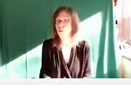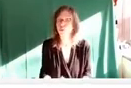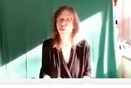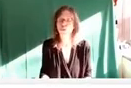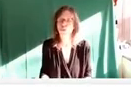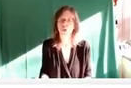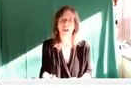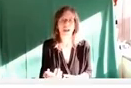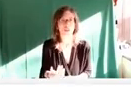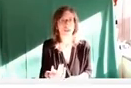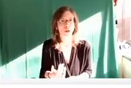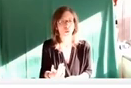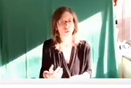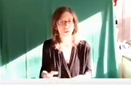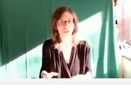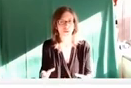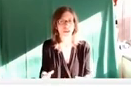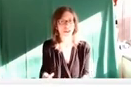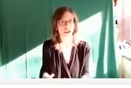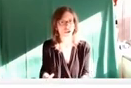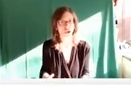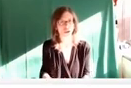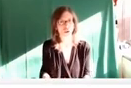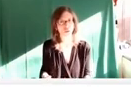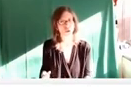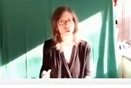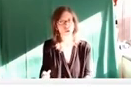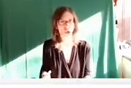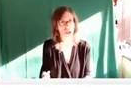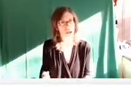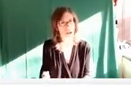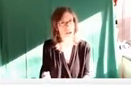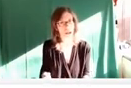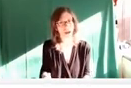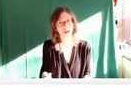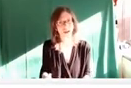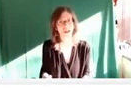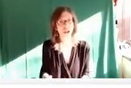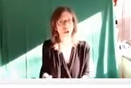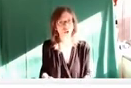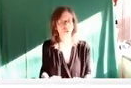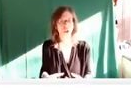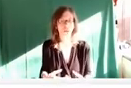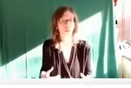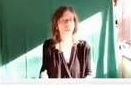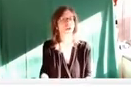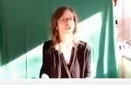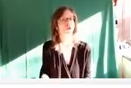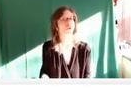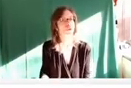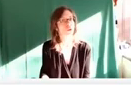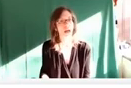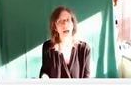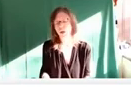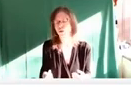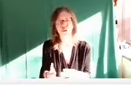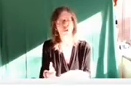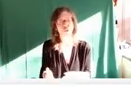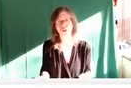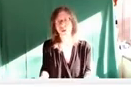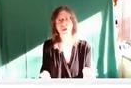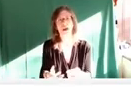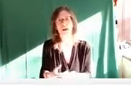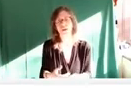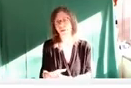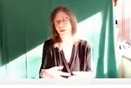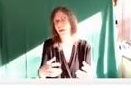diffusées, surtout justement en psycho. Vous avez des petits échantillons, des sujets assez délicats, souvent des populations vulnérables en sociaux